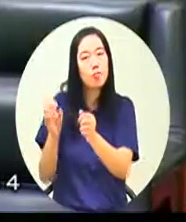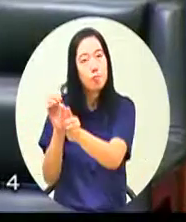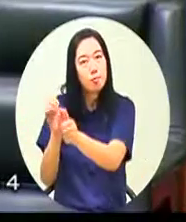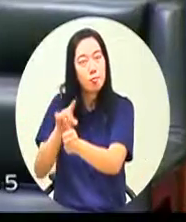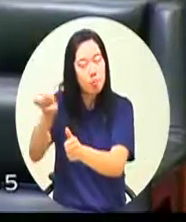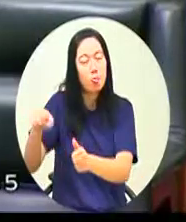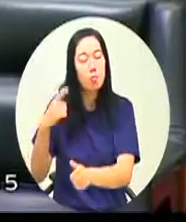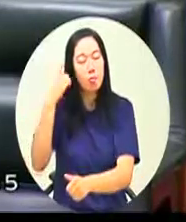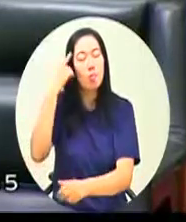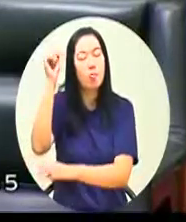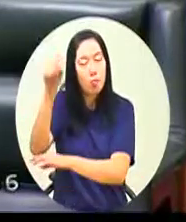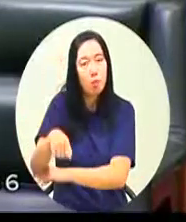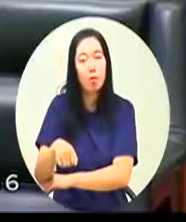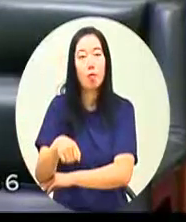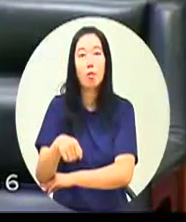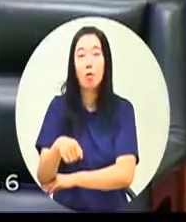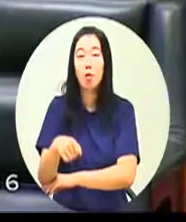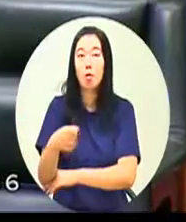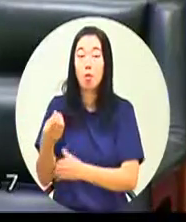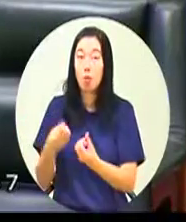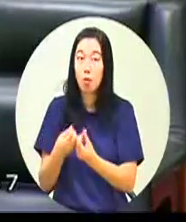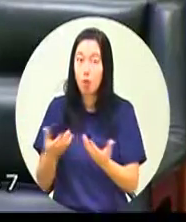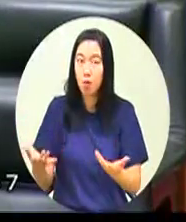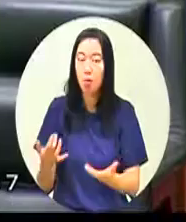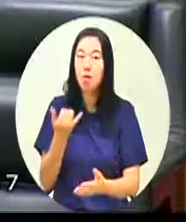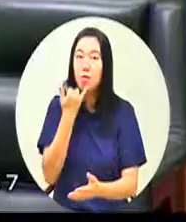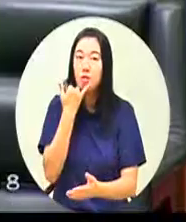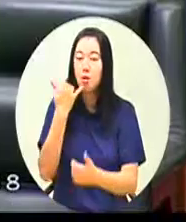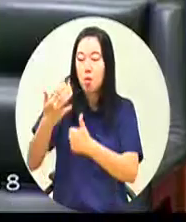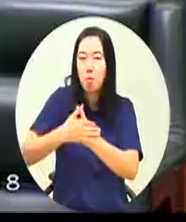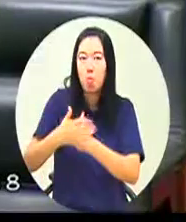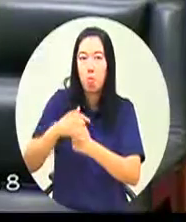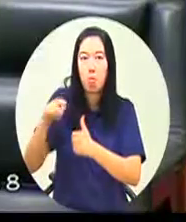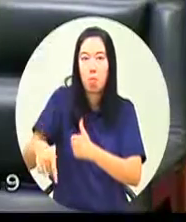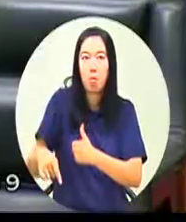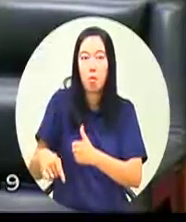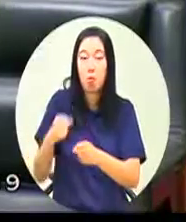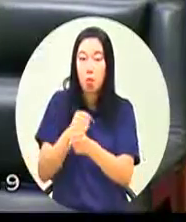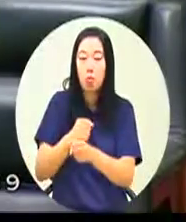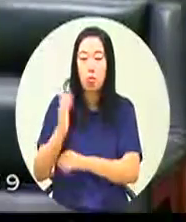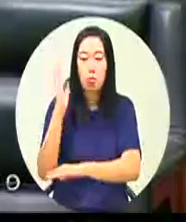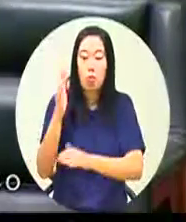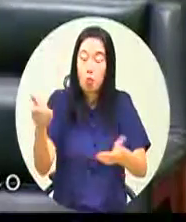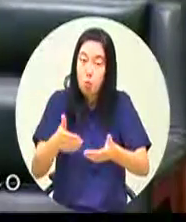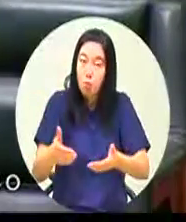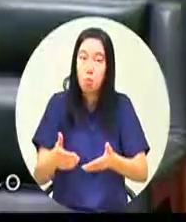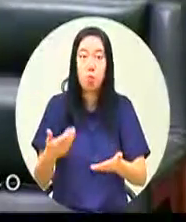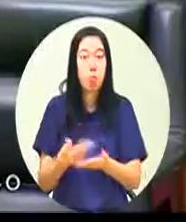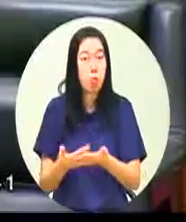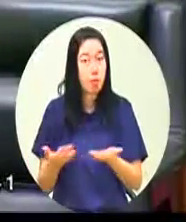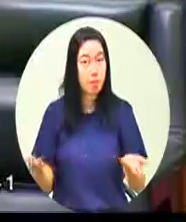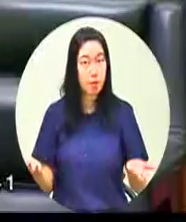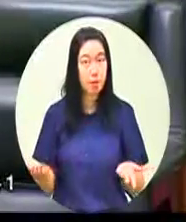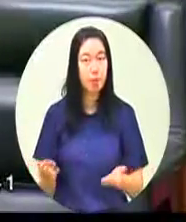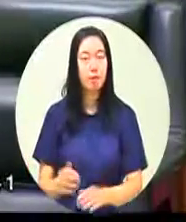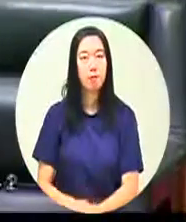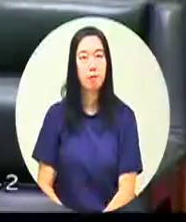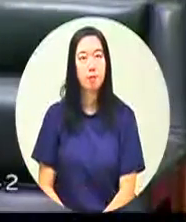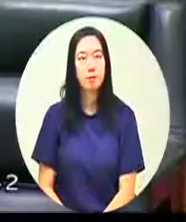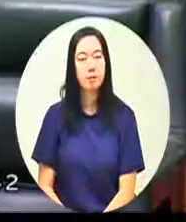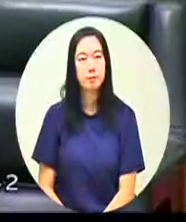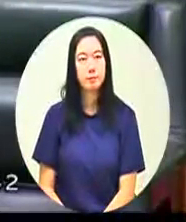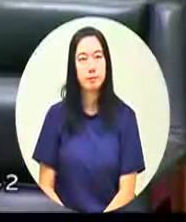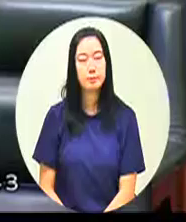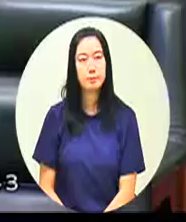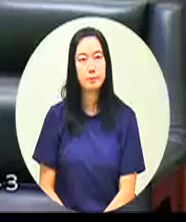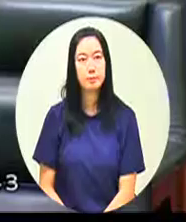姓伊的认同，怎样？结合配合我们来做这个工程，是这方面是不是